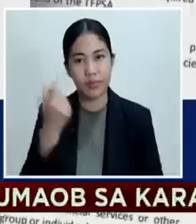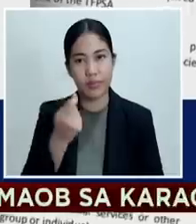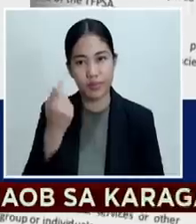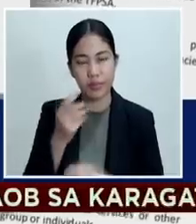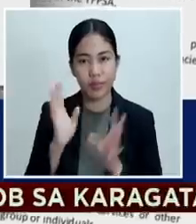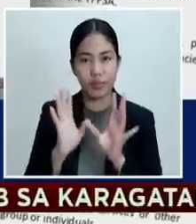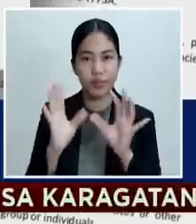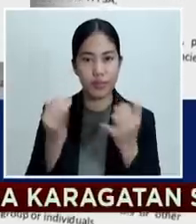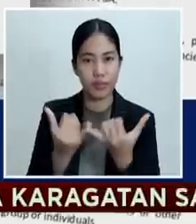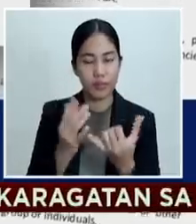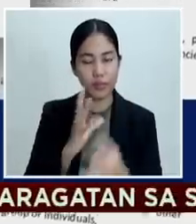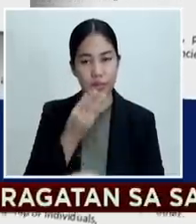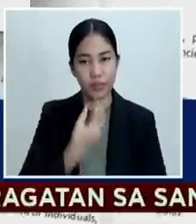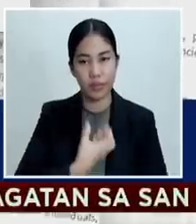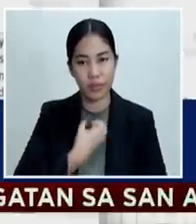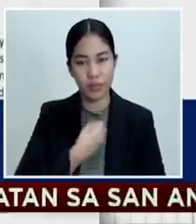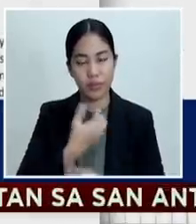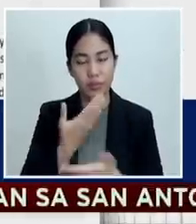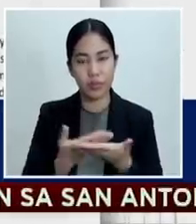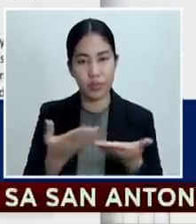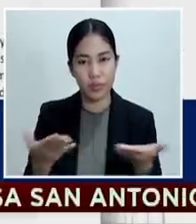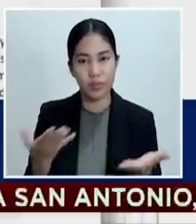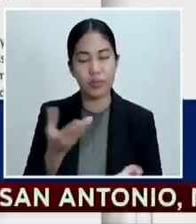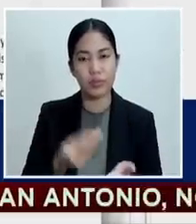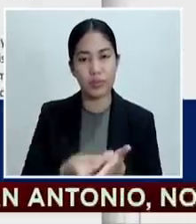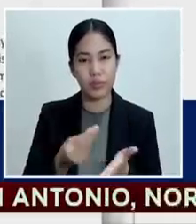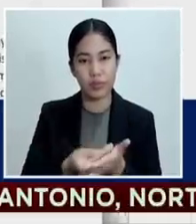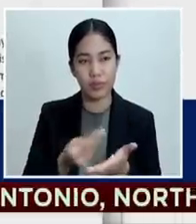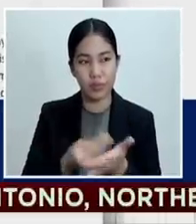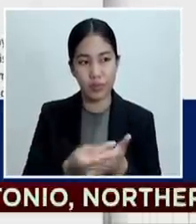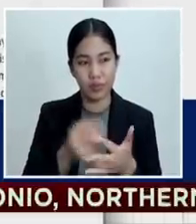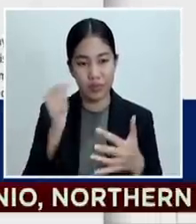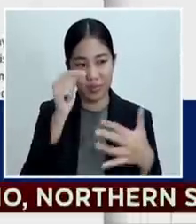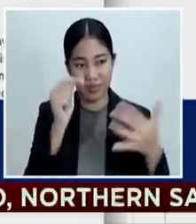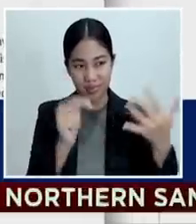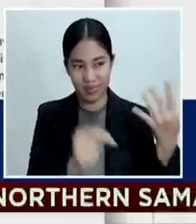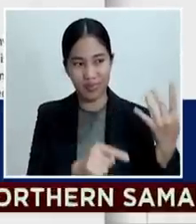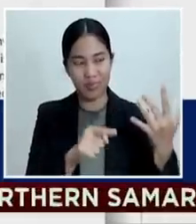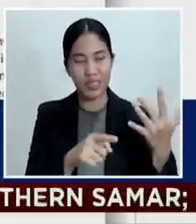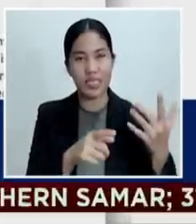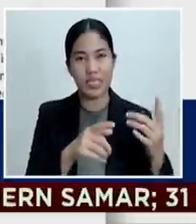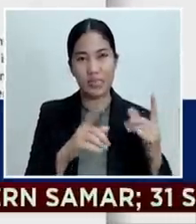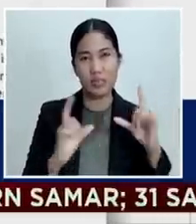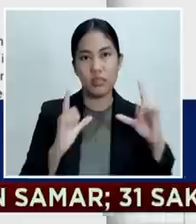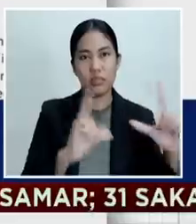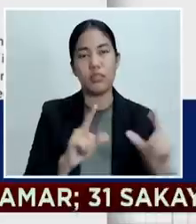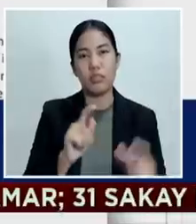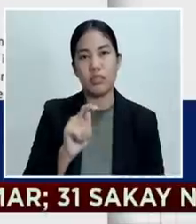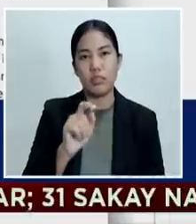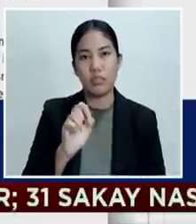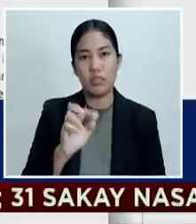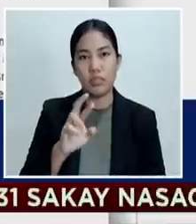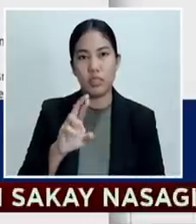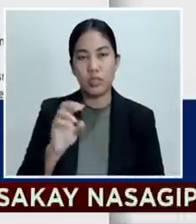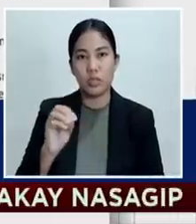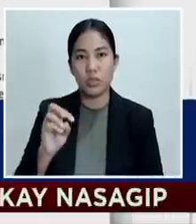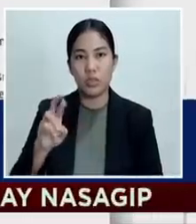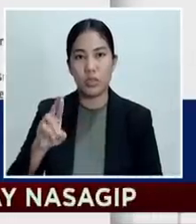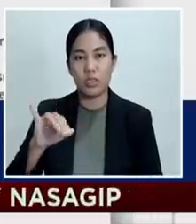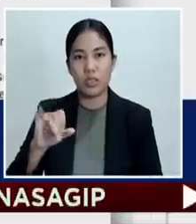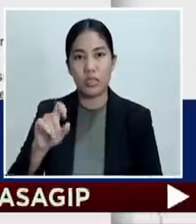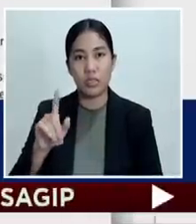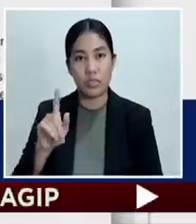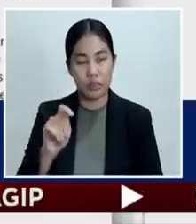na may hawak ng mga pera at ari-arian ng mga binansagang terorista, maging mga ahensya ng gobyerno na i-freeze o huwag ipagalaw ang